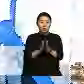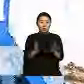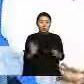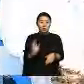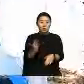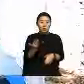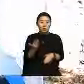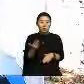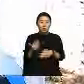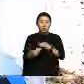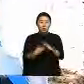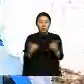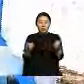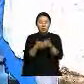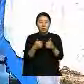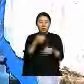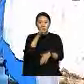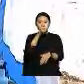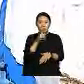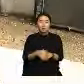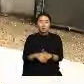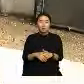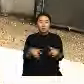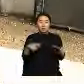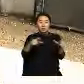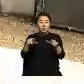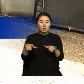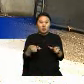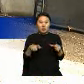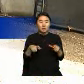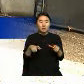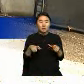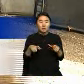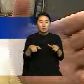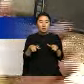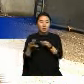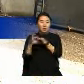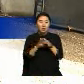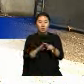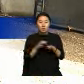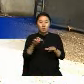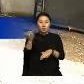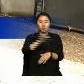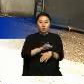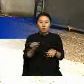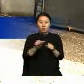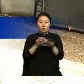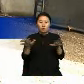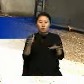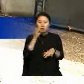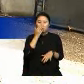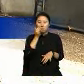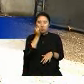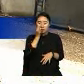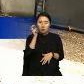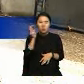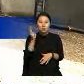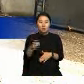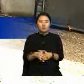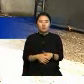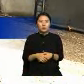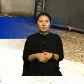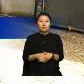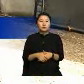실행하며 선제적 대응에 나섰습니다. 이 지역이 뚫히기 시작하면 계속적으로 전국적으로 확산될 수 있는 확률이